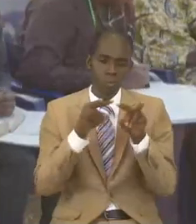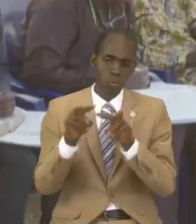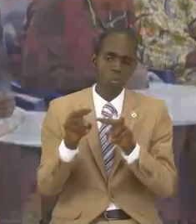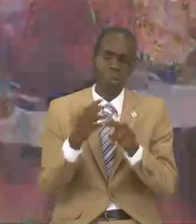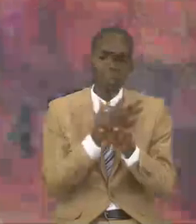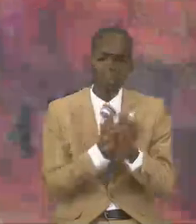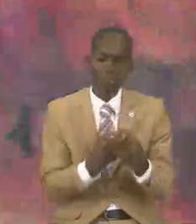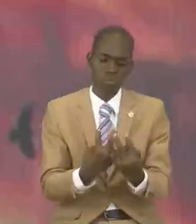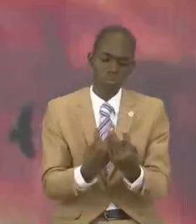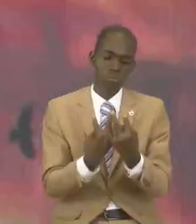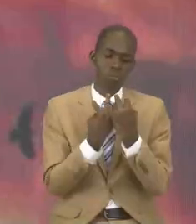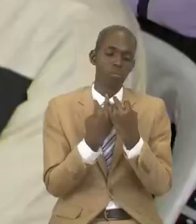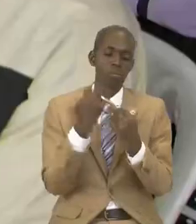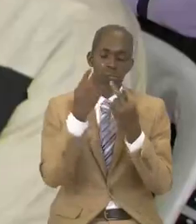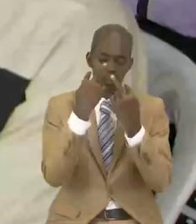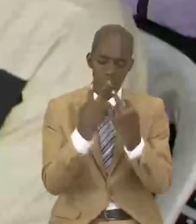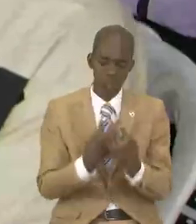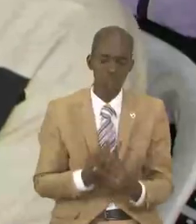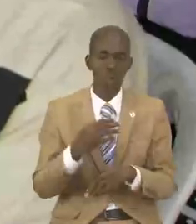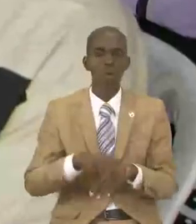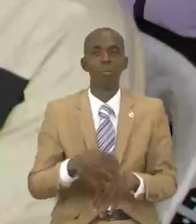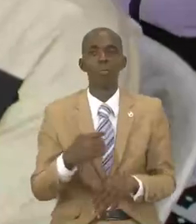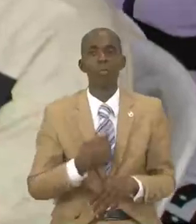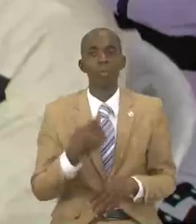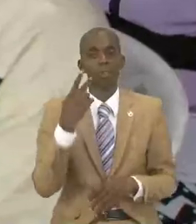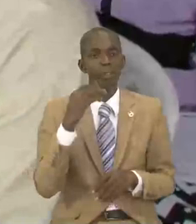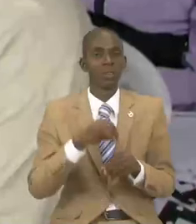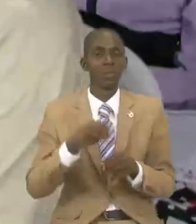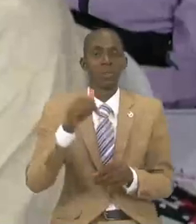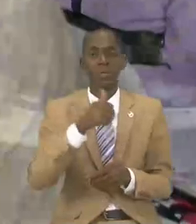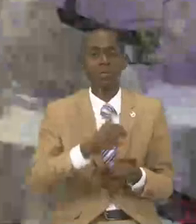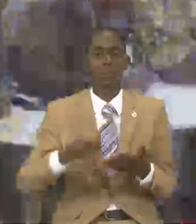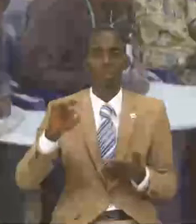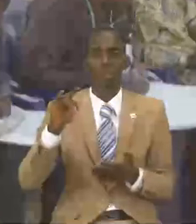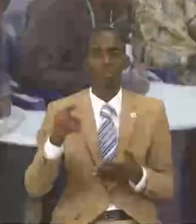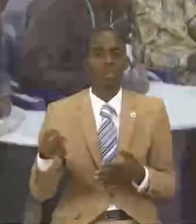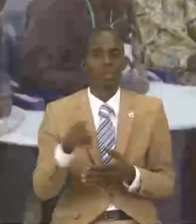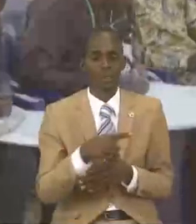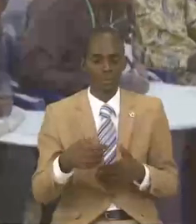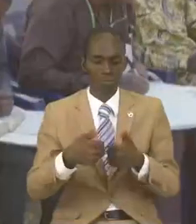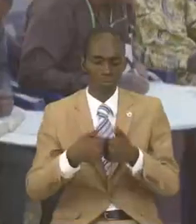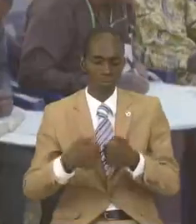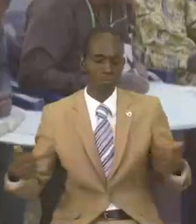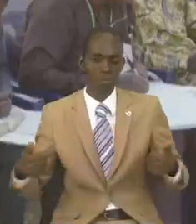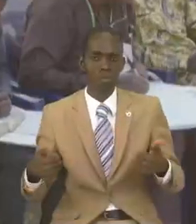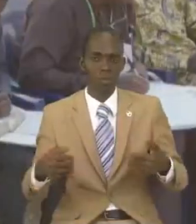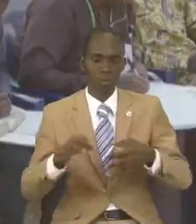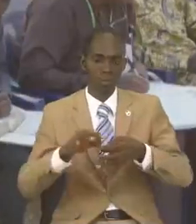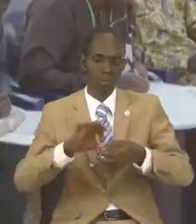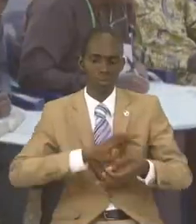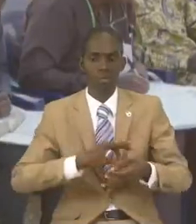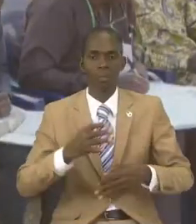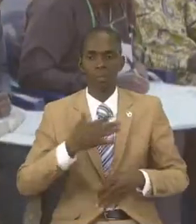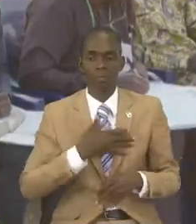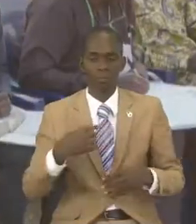me regardent. Verset 19. Ils se partagent mes vêtements. Ils tirent au sort ma